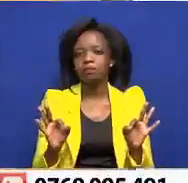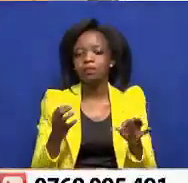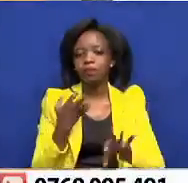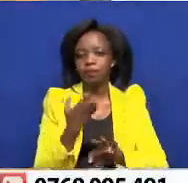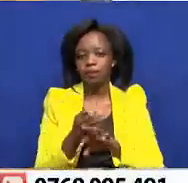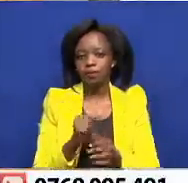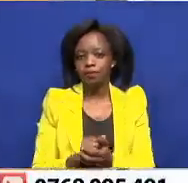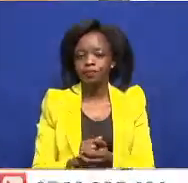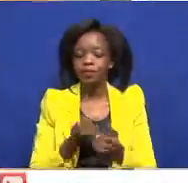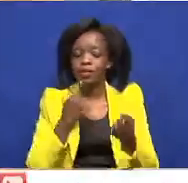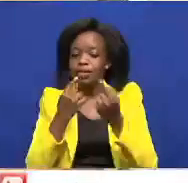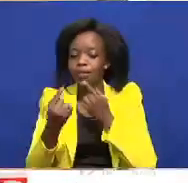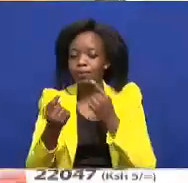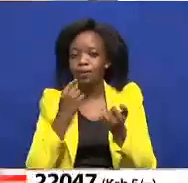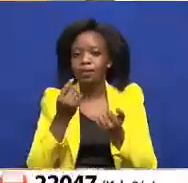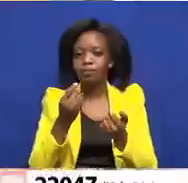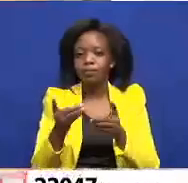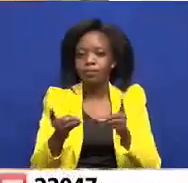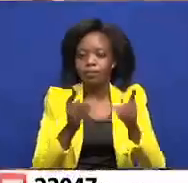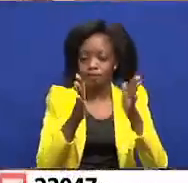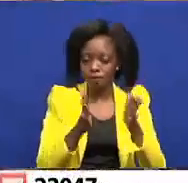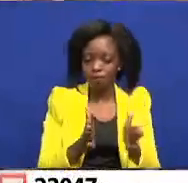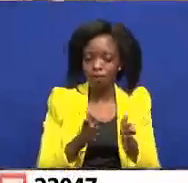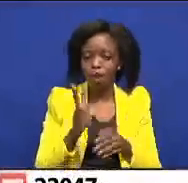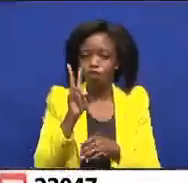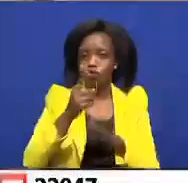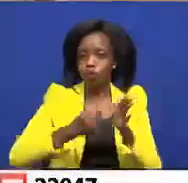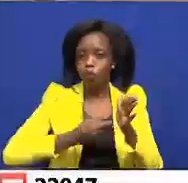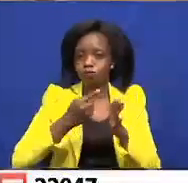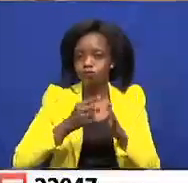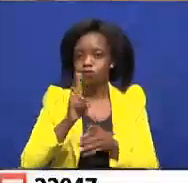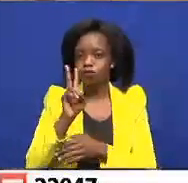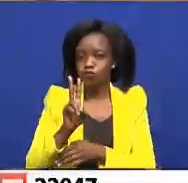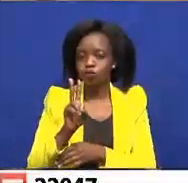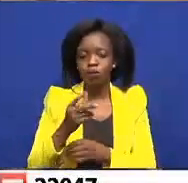Kenha Director General and the two construction companies